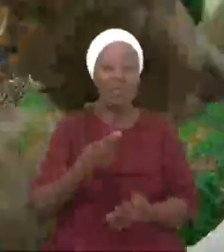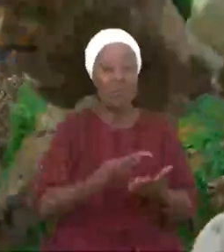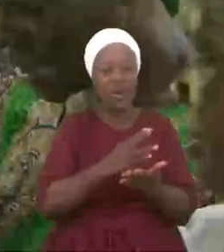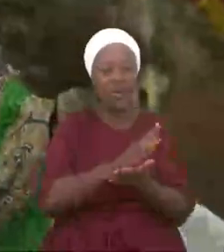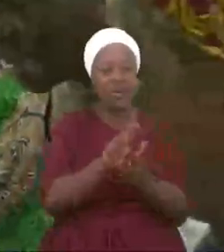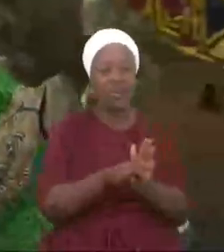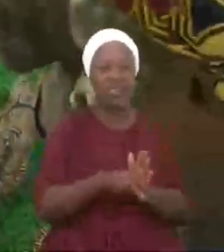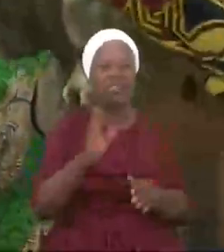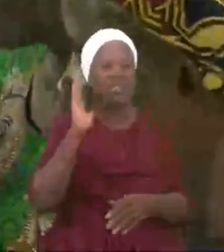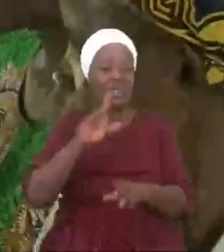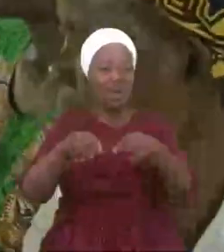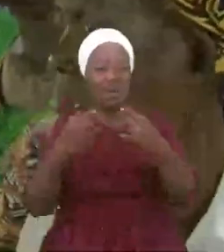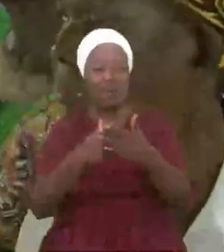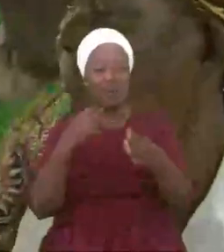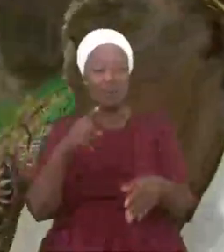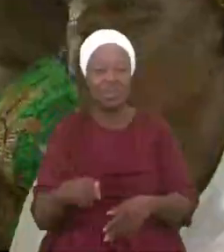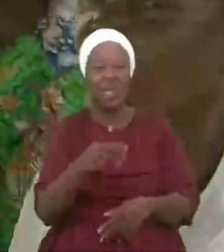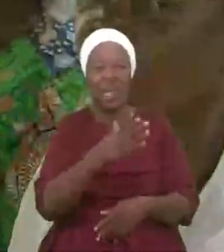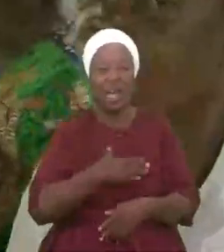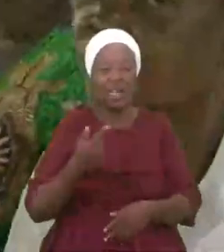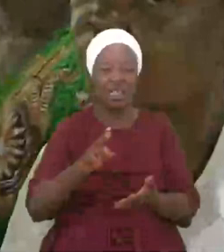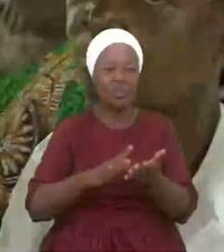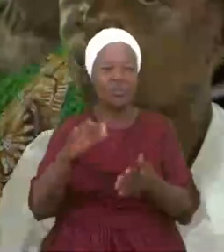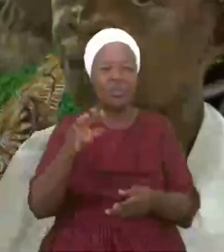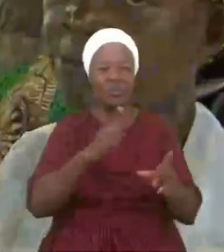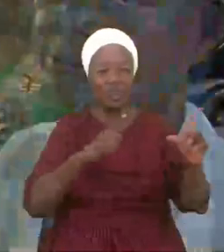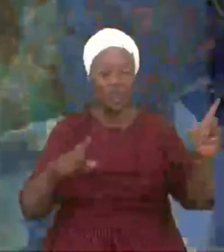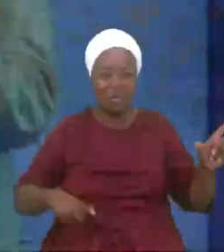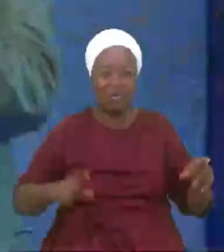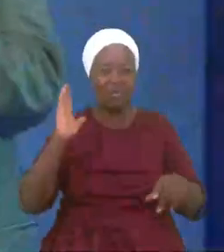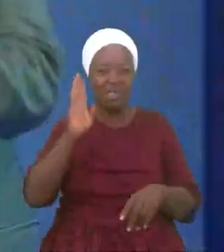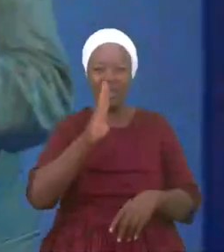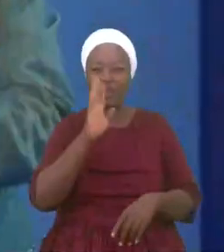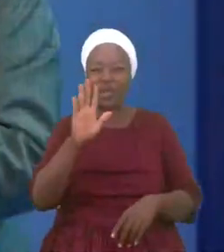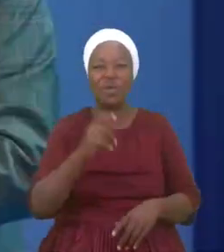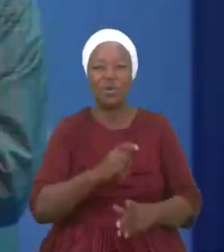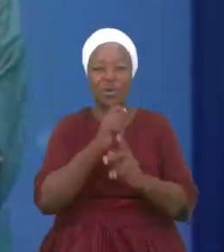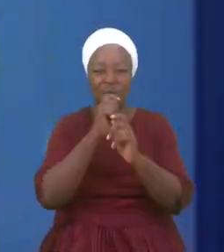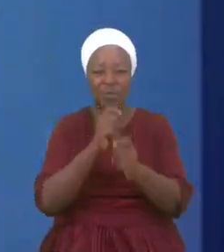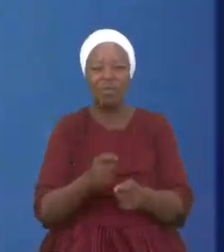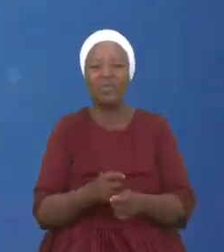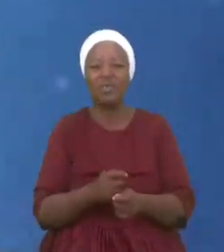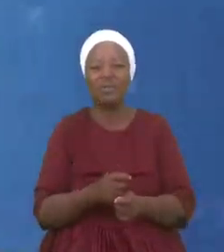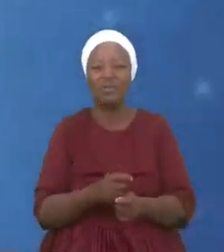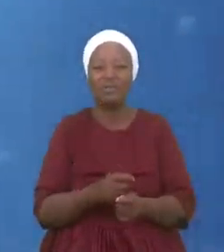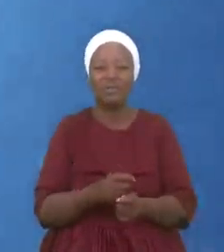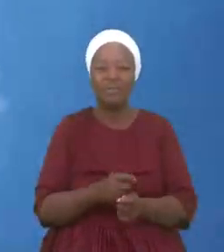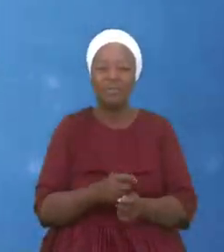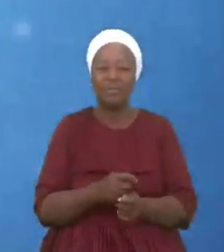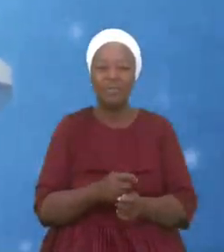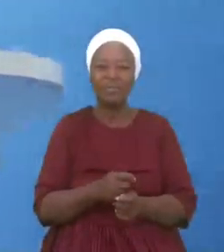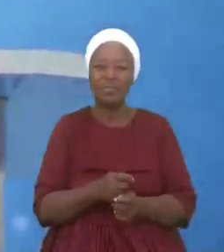promptement ce soir au nom de Jésus Christ ta justice marchera devant toi et la gloire de